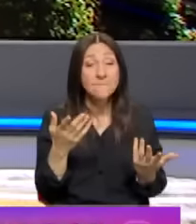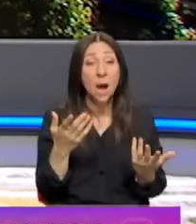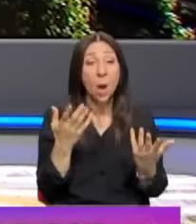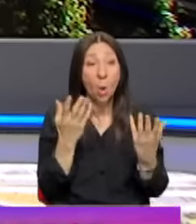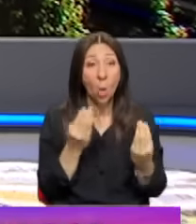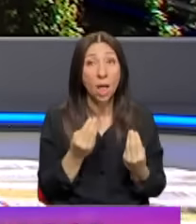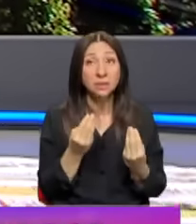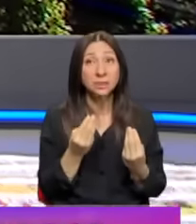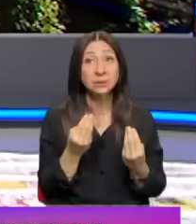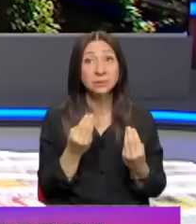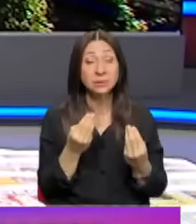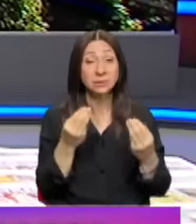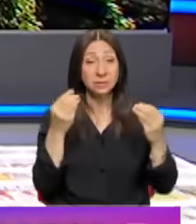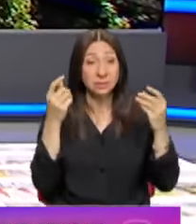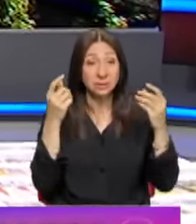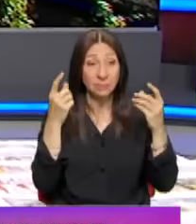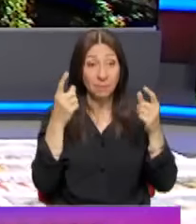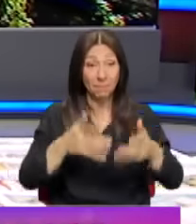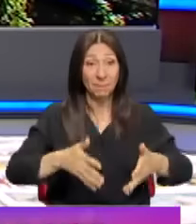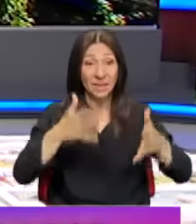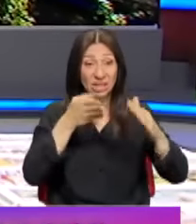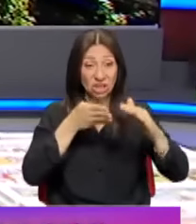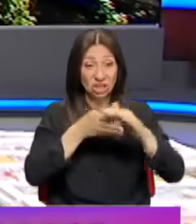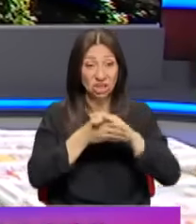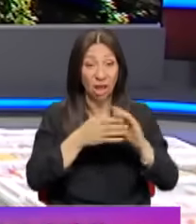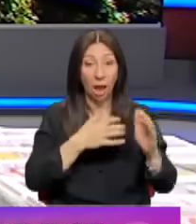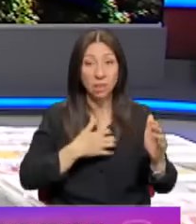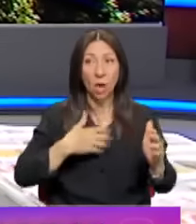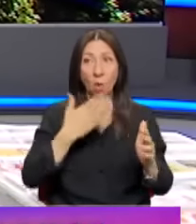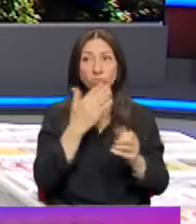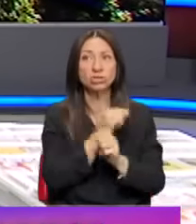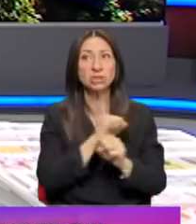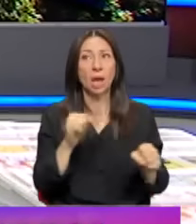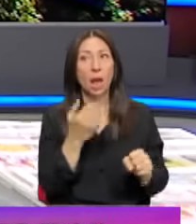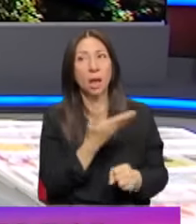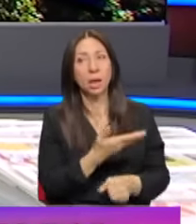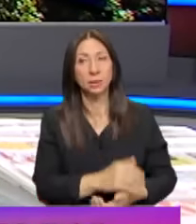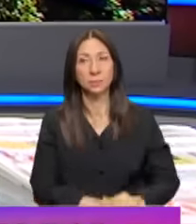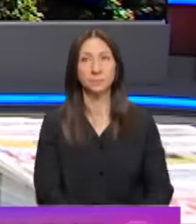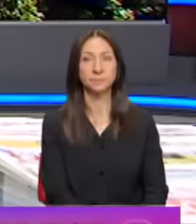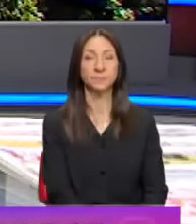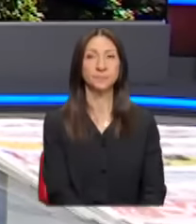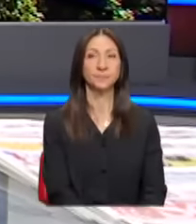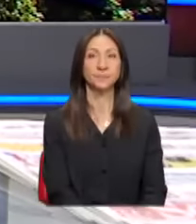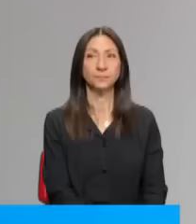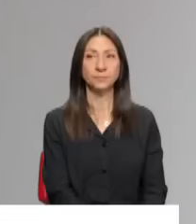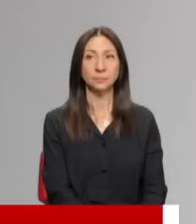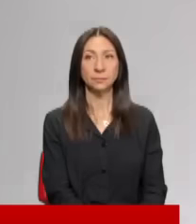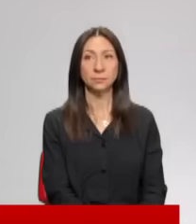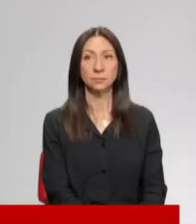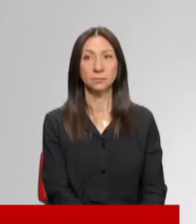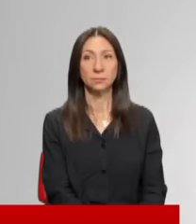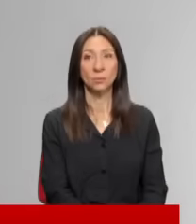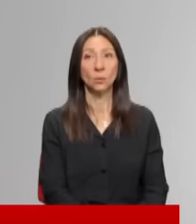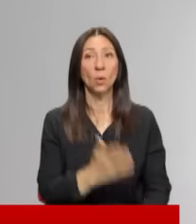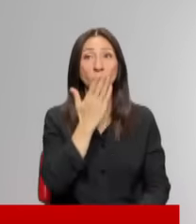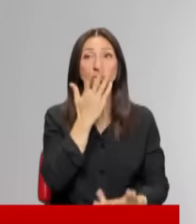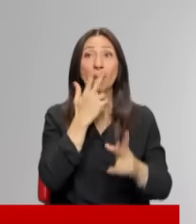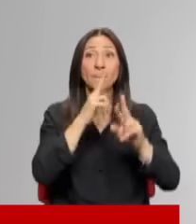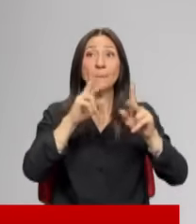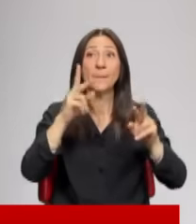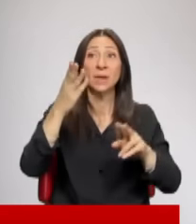olan saldırının gerçekleştiği binanın girişindeki anaokuluna oluyor. Hocam okulumuzun camını kırıyorlar